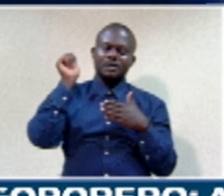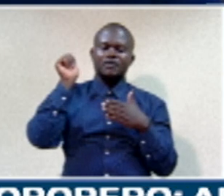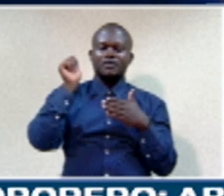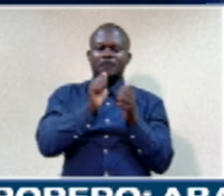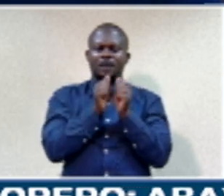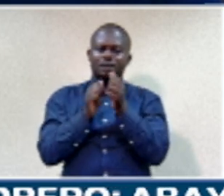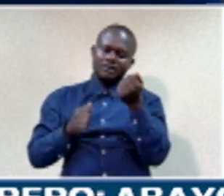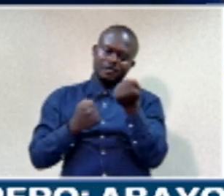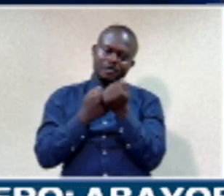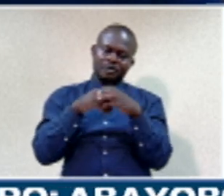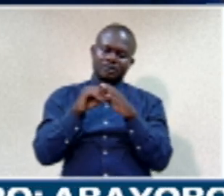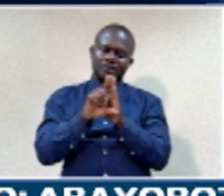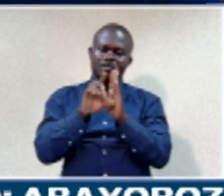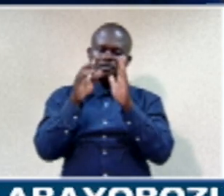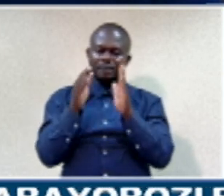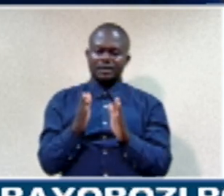ndetse n'abamwungana amategeko